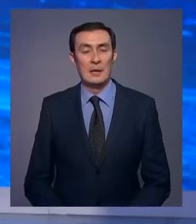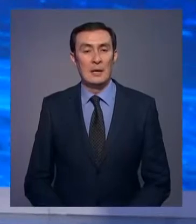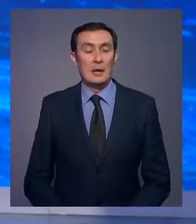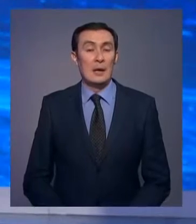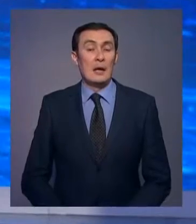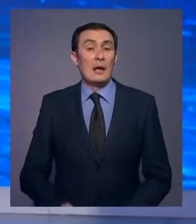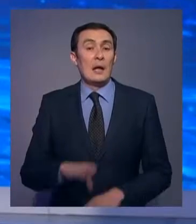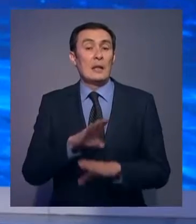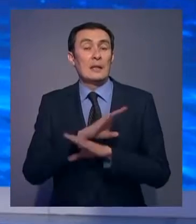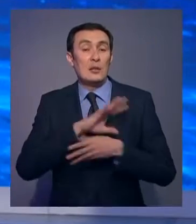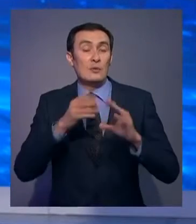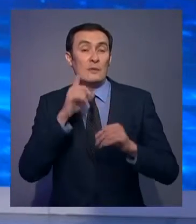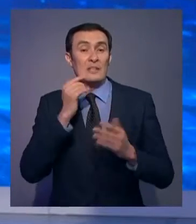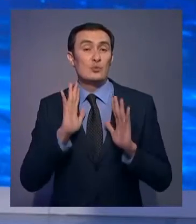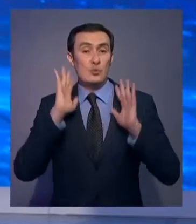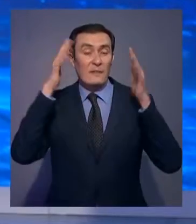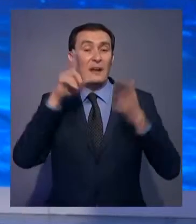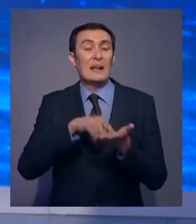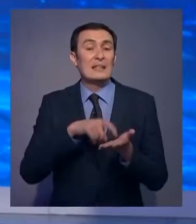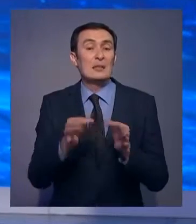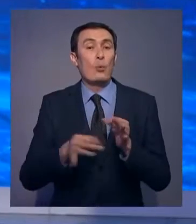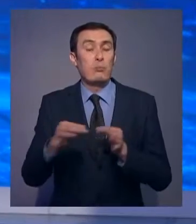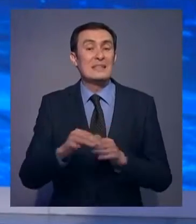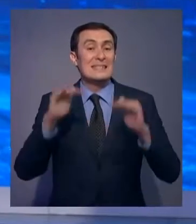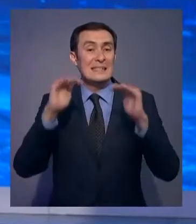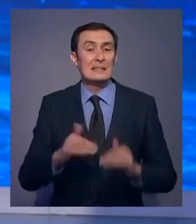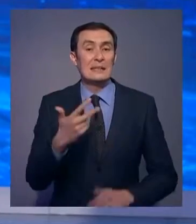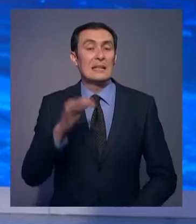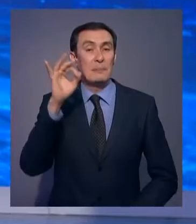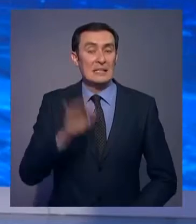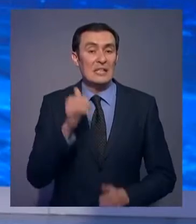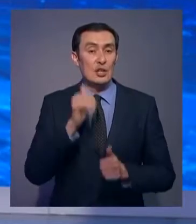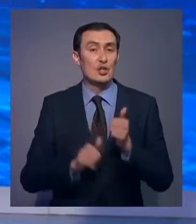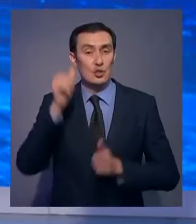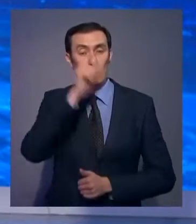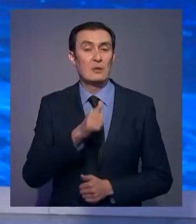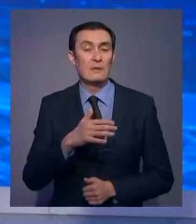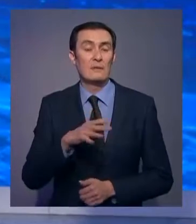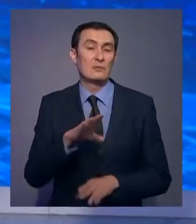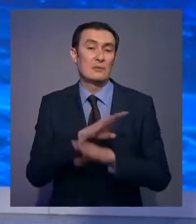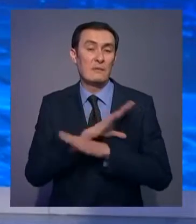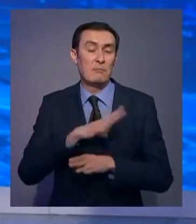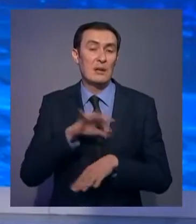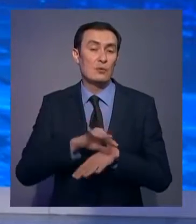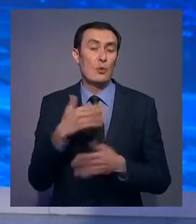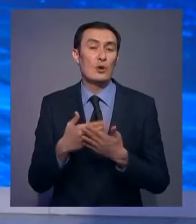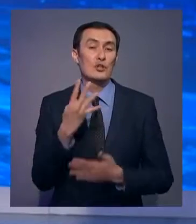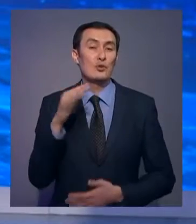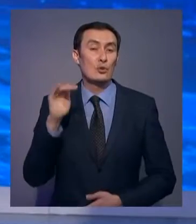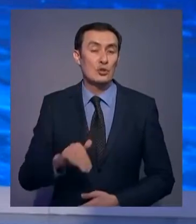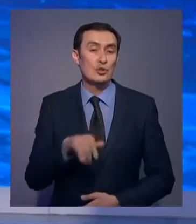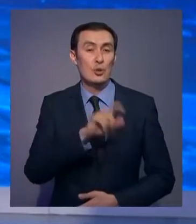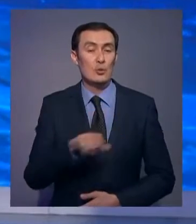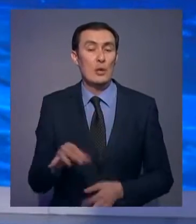Между тем, летальный исход от инсульта в Карагандинской области снизился на 3%. Ежегодно жертвами этого недуга становятся около